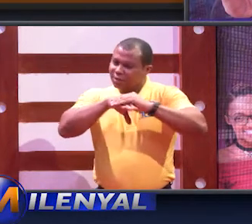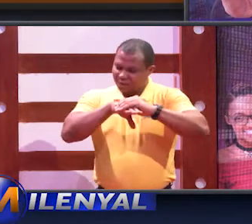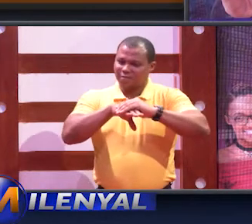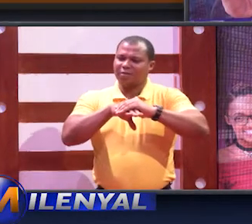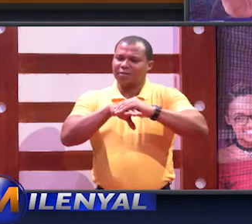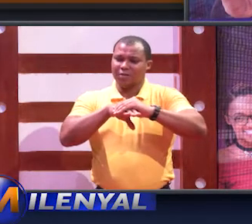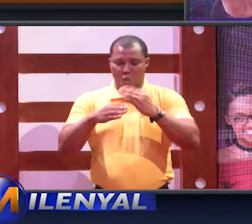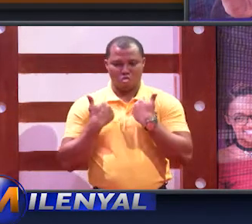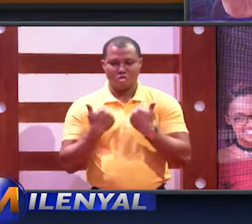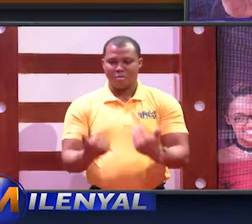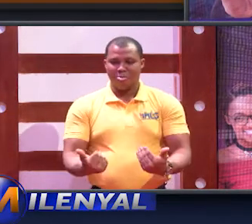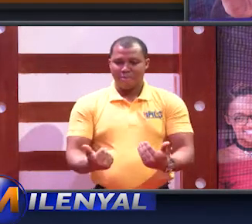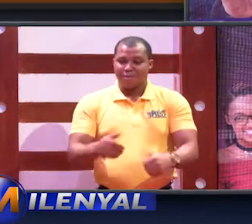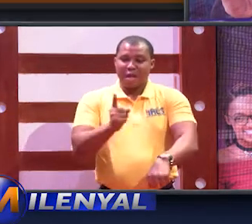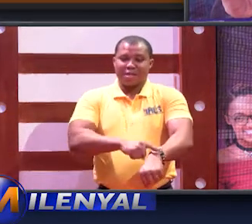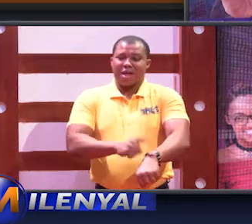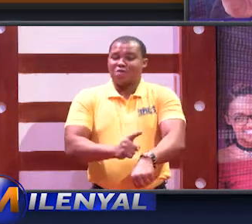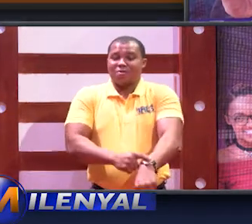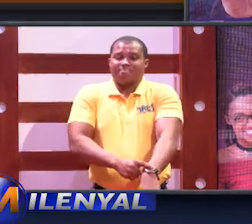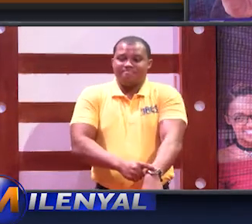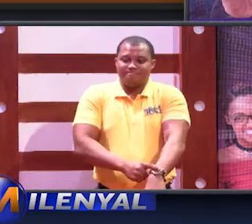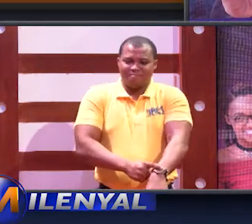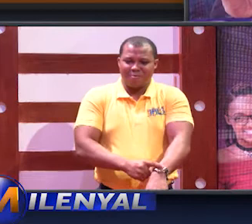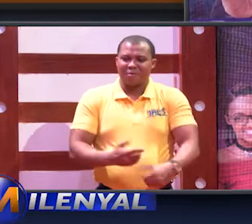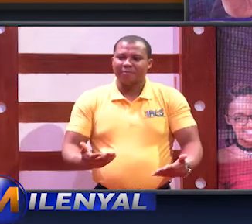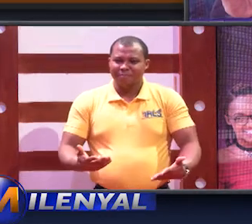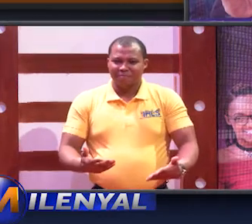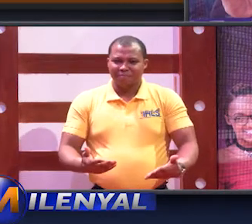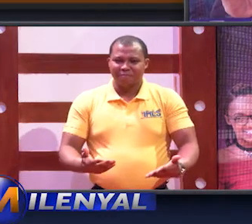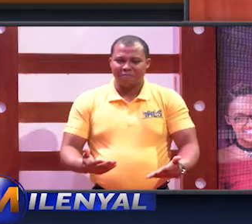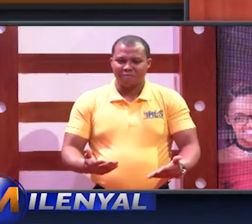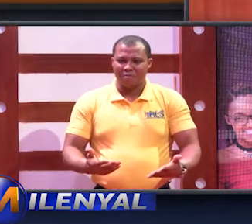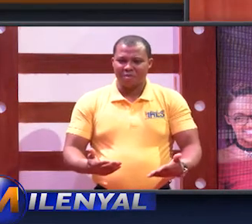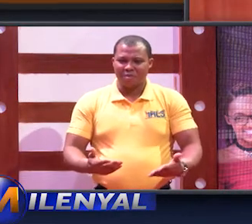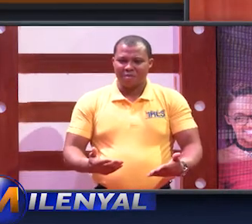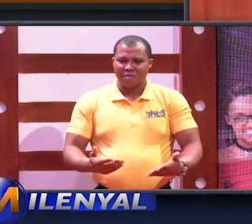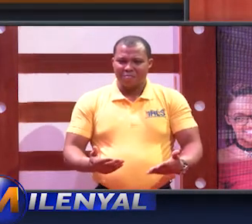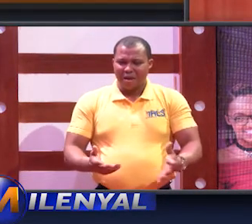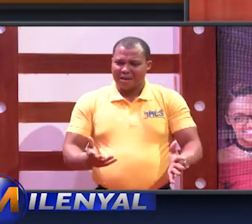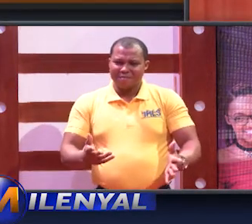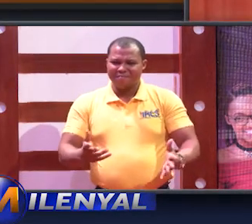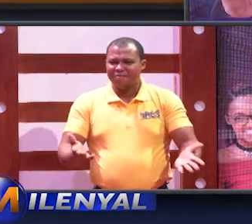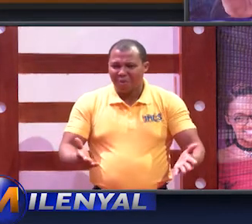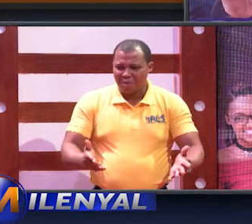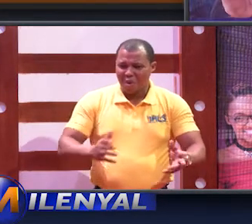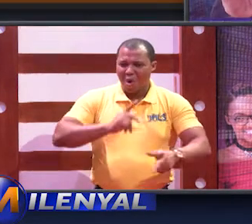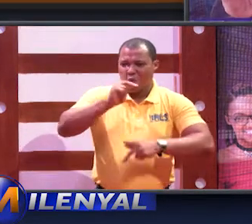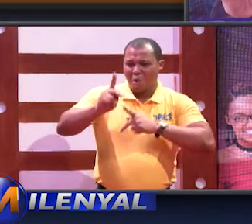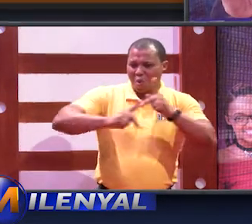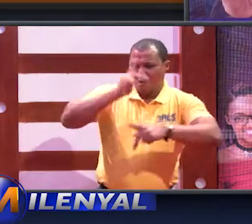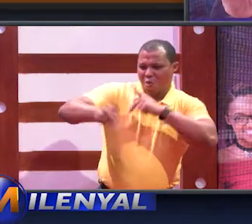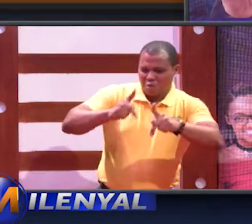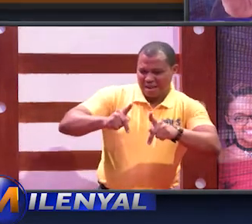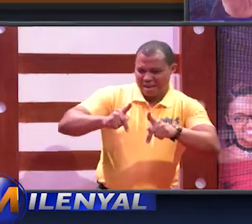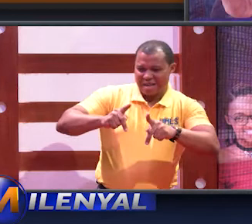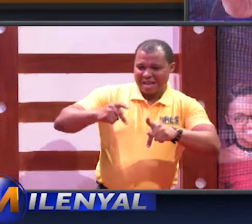que qu'on y a là. Maintenant, on a vivre là, là, pas grave de monde la vivre avec un handicap. Et puis bon, nous tout mettez à part monde